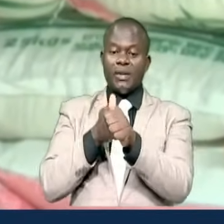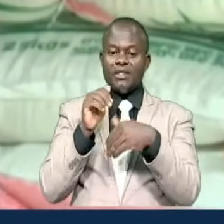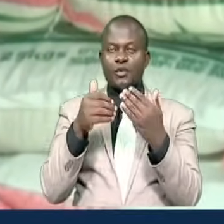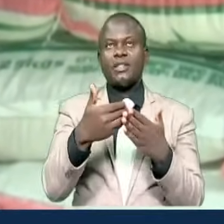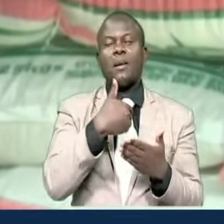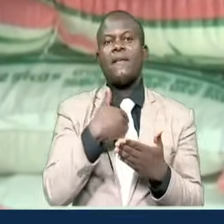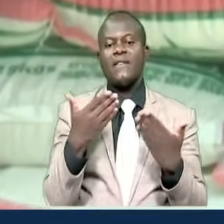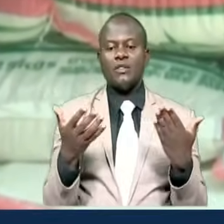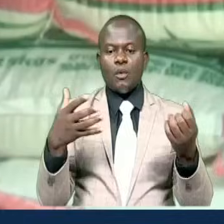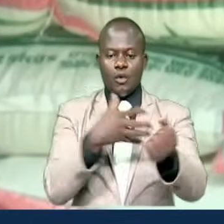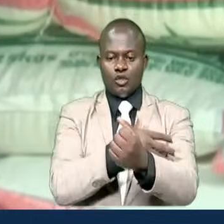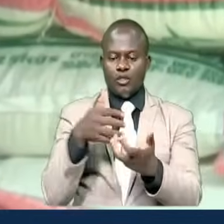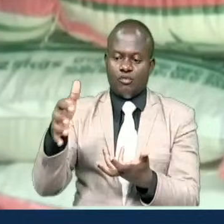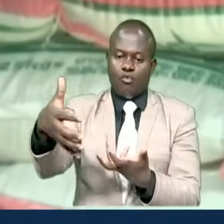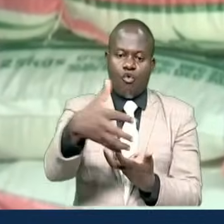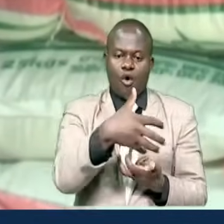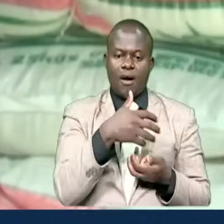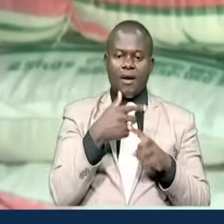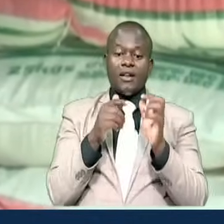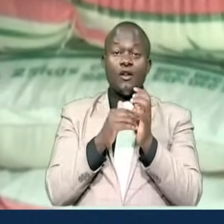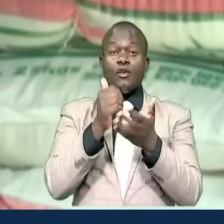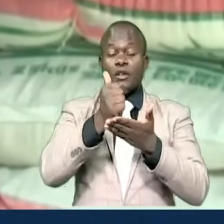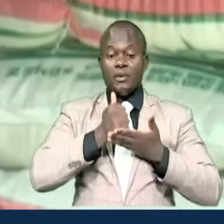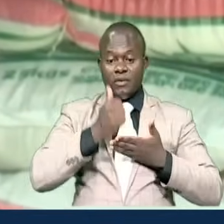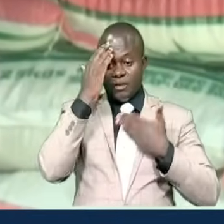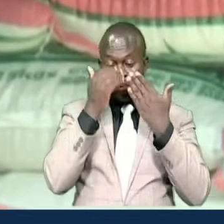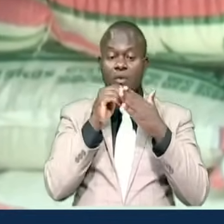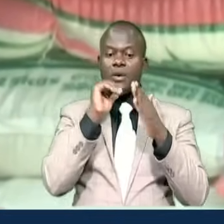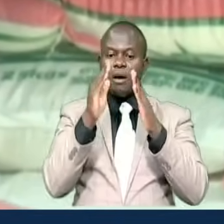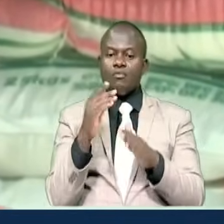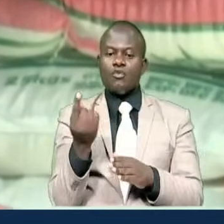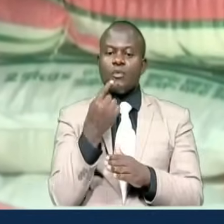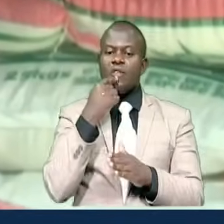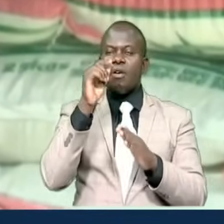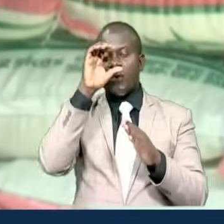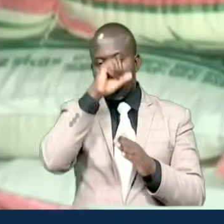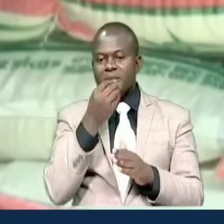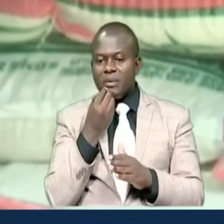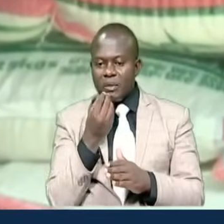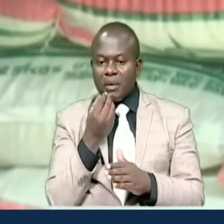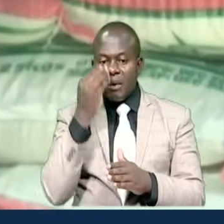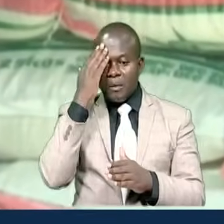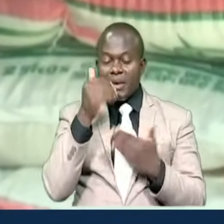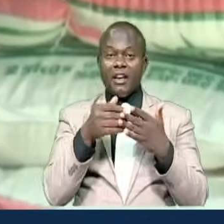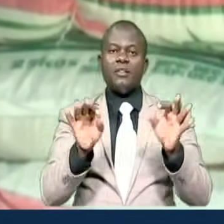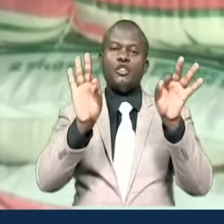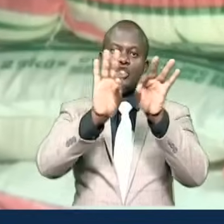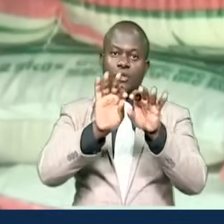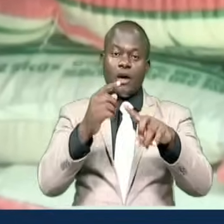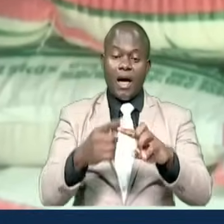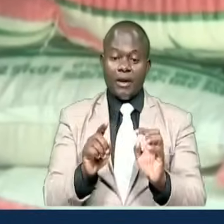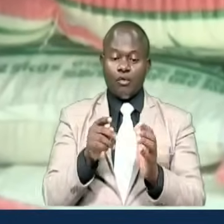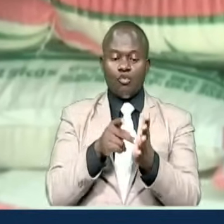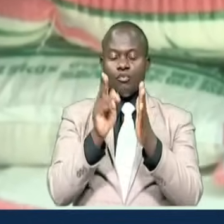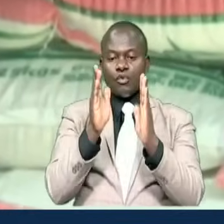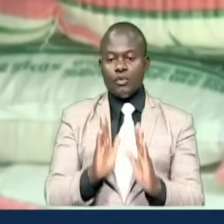abafite ubushobozi bwo guhaha kandi biradufasha ko hatagira umuntu uvuga yuko yaburaye cyangwa yabwiriwe kubera ikiciro ariko ku muguzi